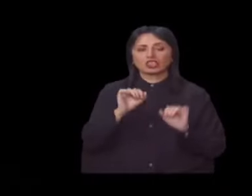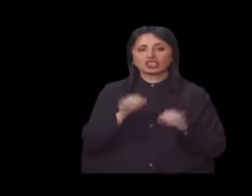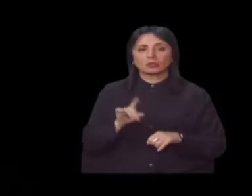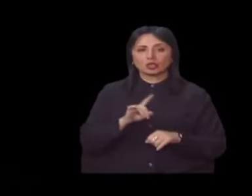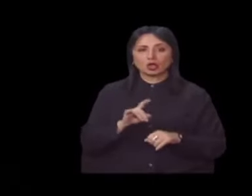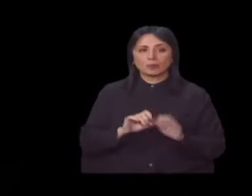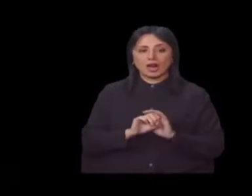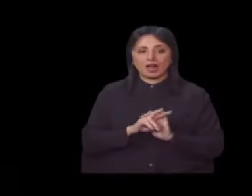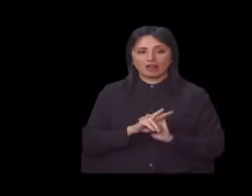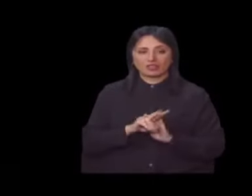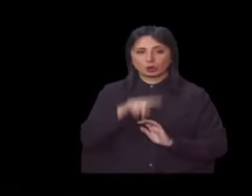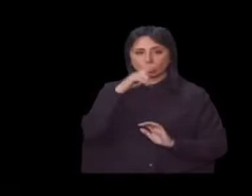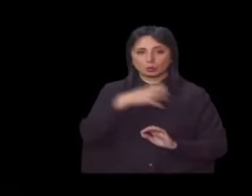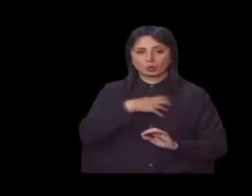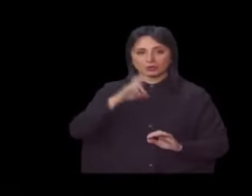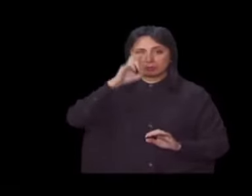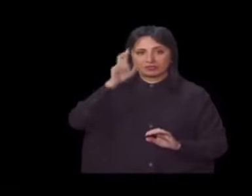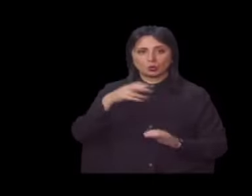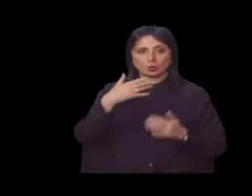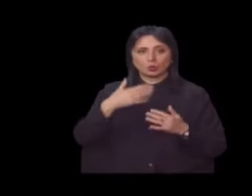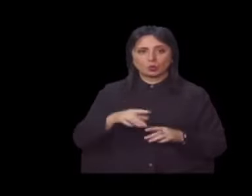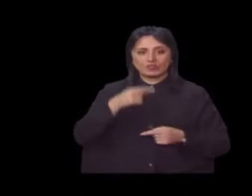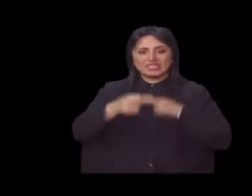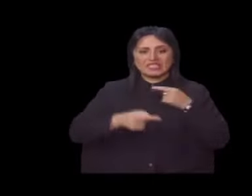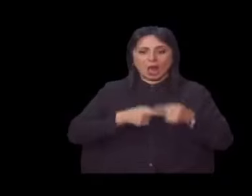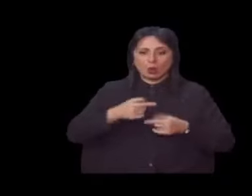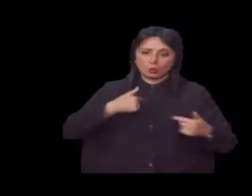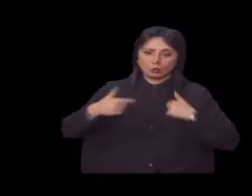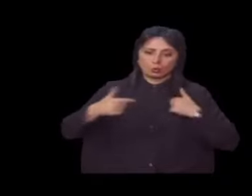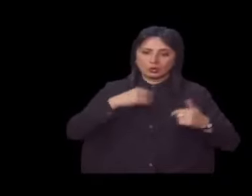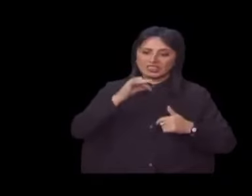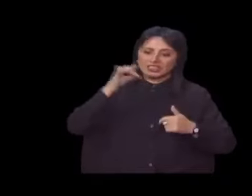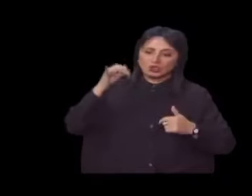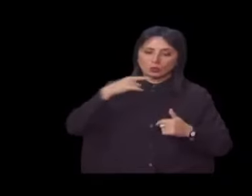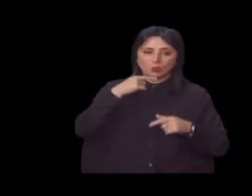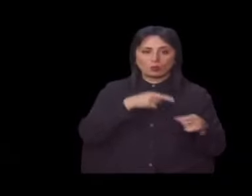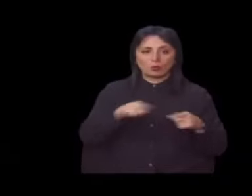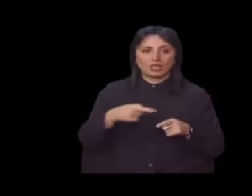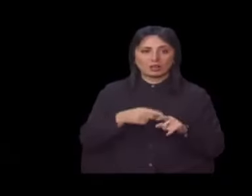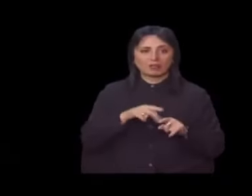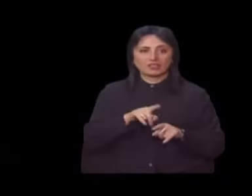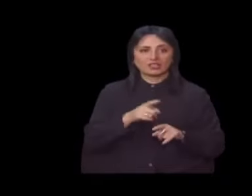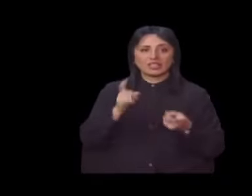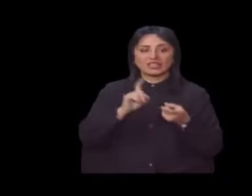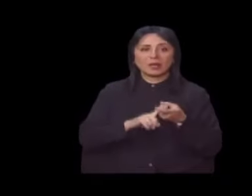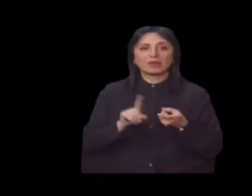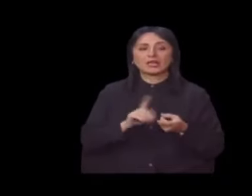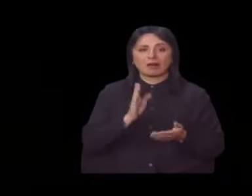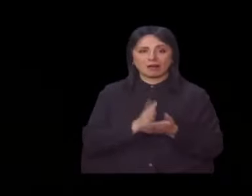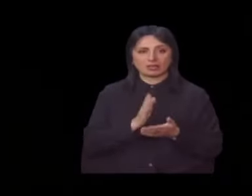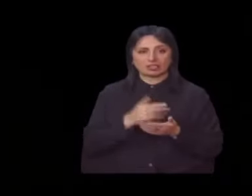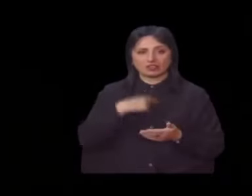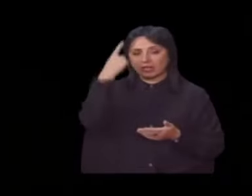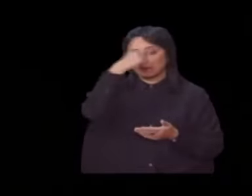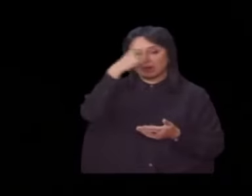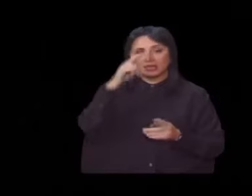რომ გავექცეთ ამ რუსულ იმპერიალს, რომელიც ხვეყლებად უკვე საუკუნეებია და ჩვენ მთელი ისტორია გვეუბნება, რომ იმაზე კი არის დამოკიდებული ჩვენი